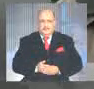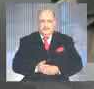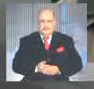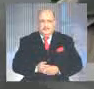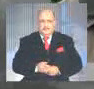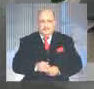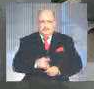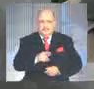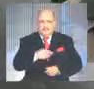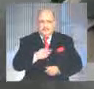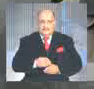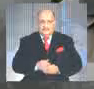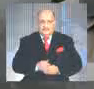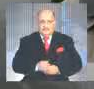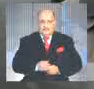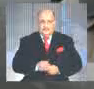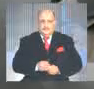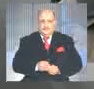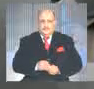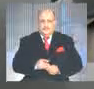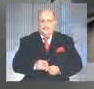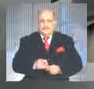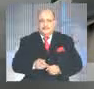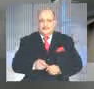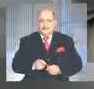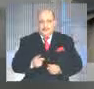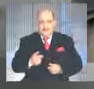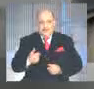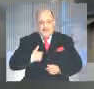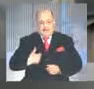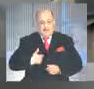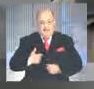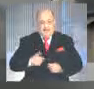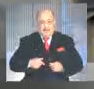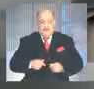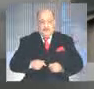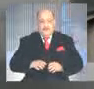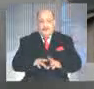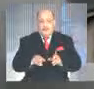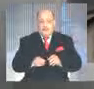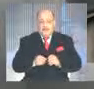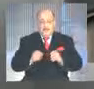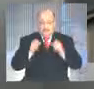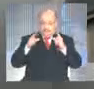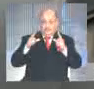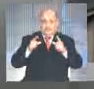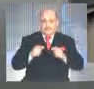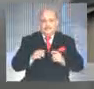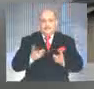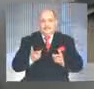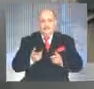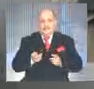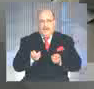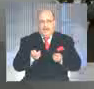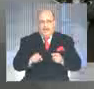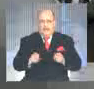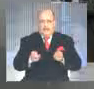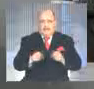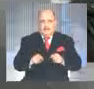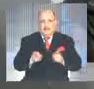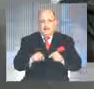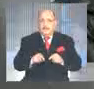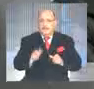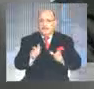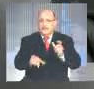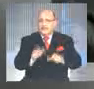عن تونس في تصديهم للارهاب، ونحن مجندين مستعدين نضحوا بابنائنا بكل شيء. الاكسيون